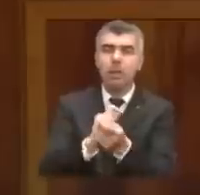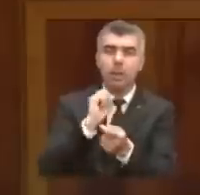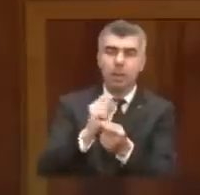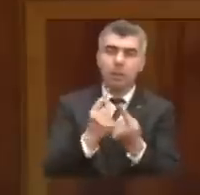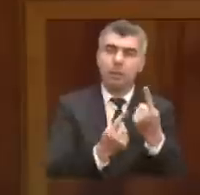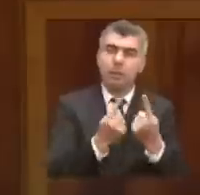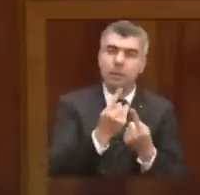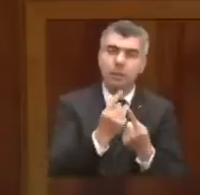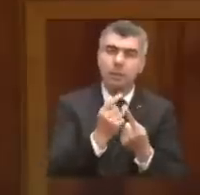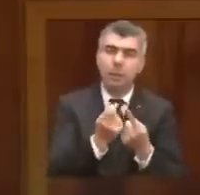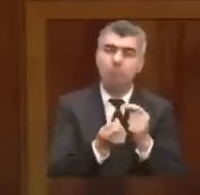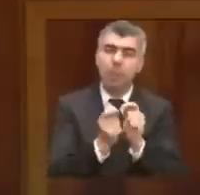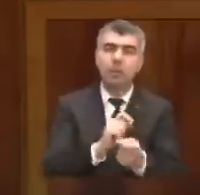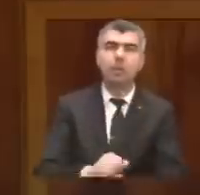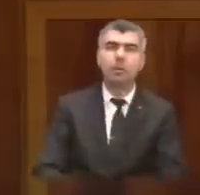التهييج،